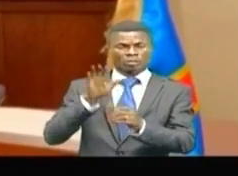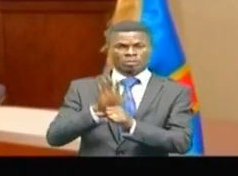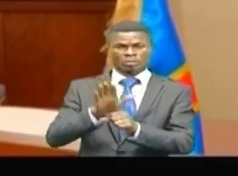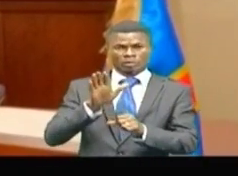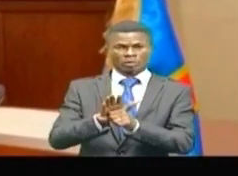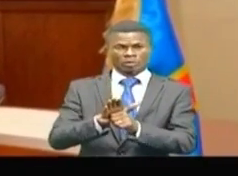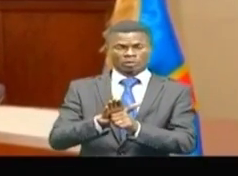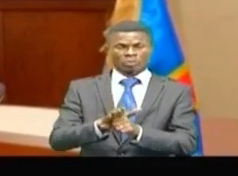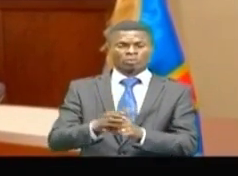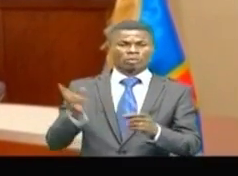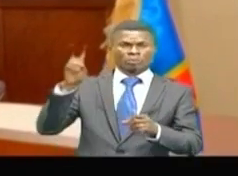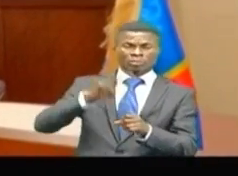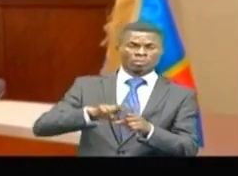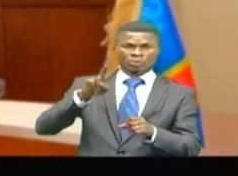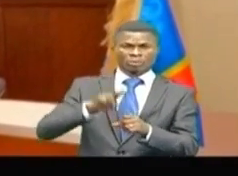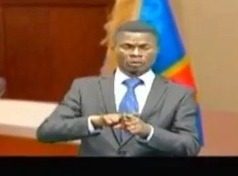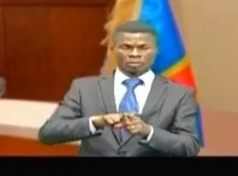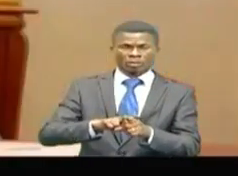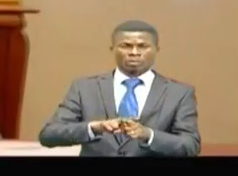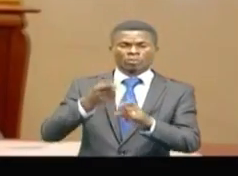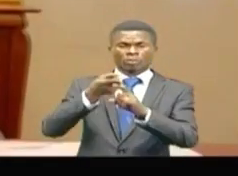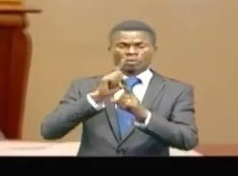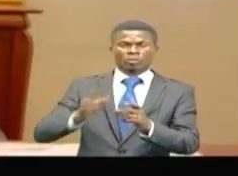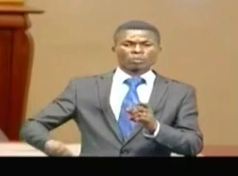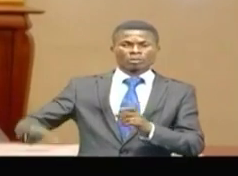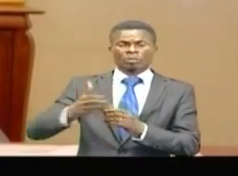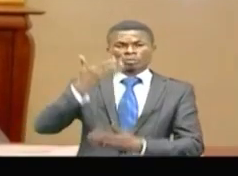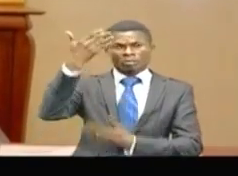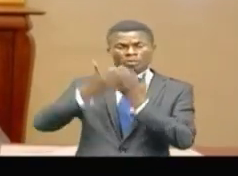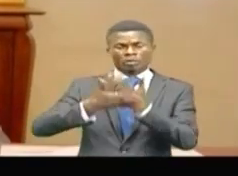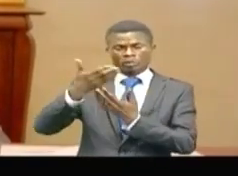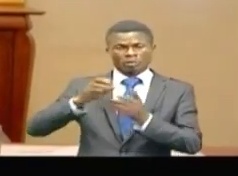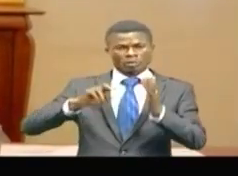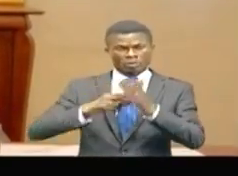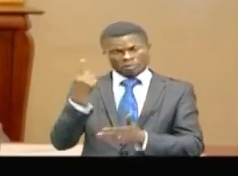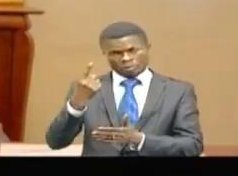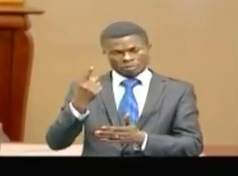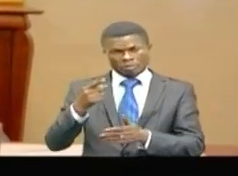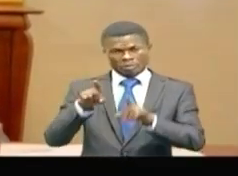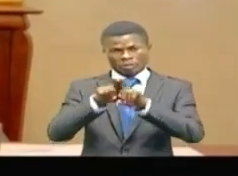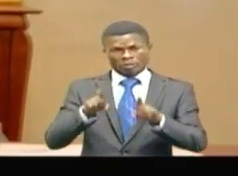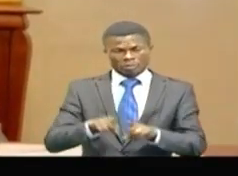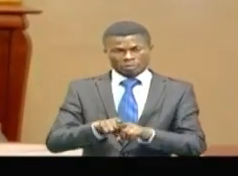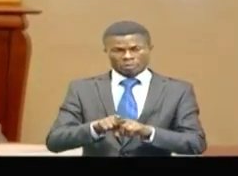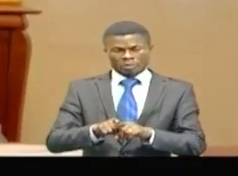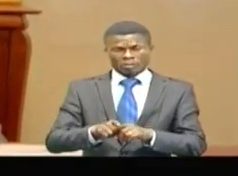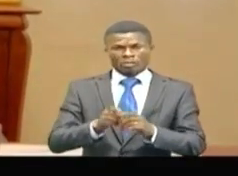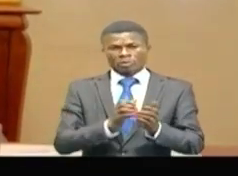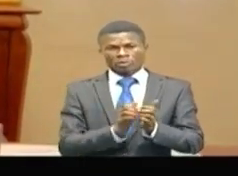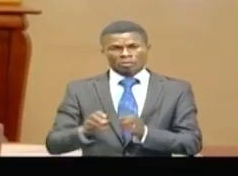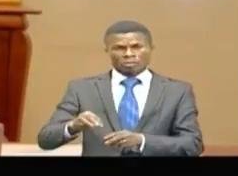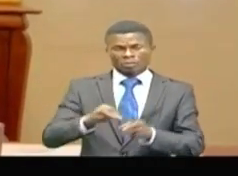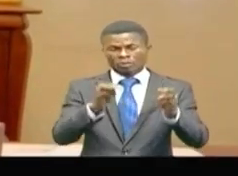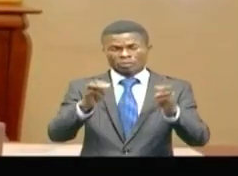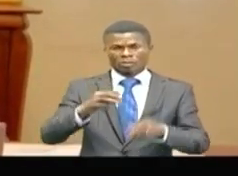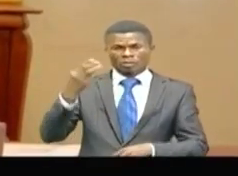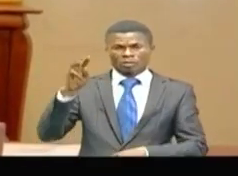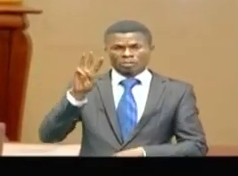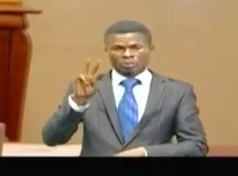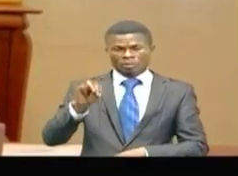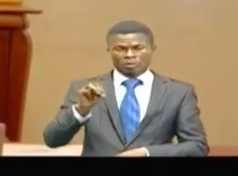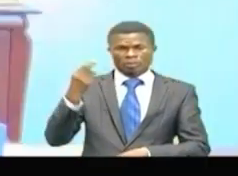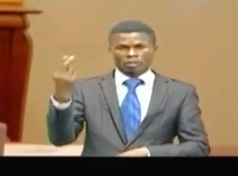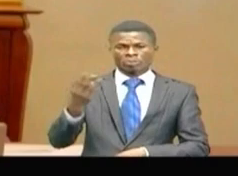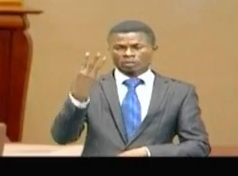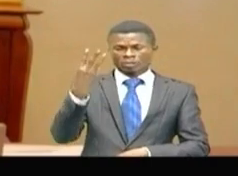est victime, notamment de la part du Rwanda, directement ou par le M23 interposé. Les